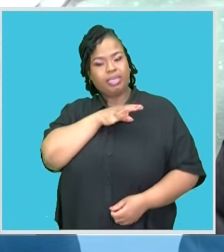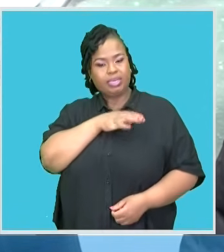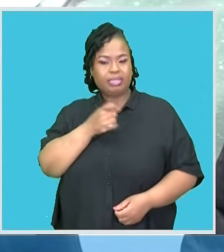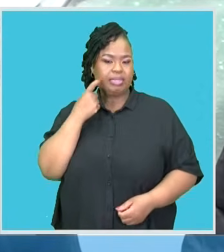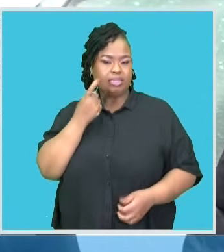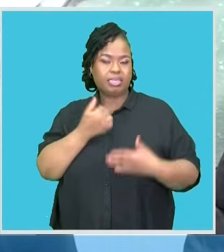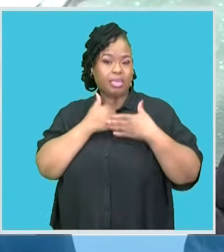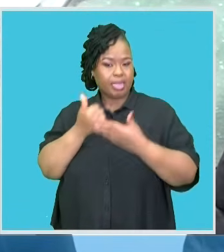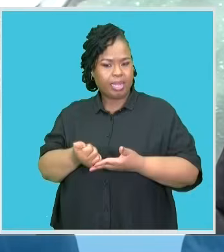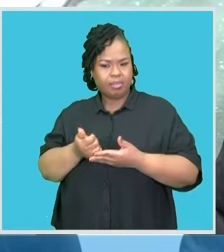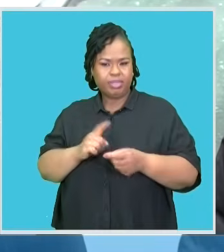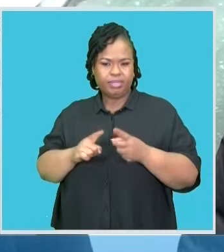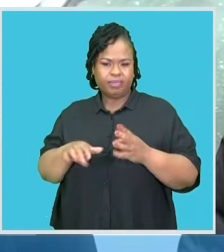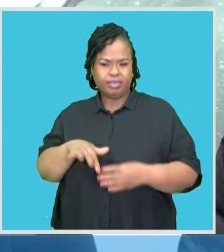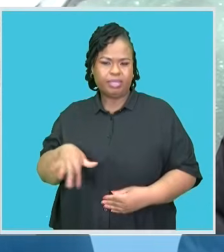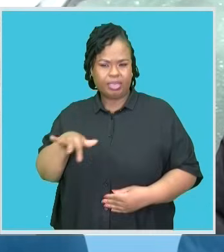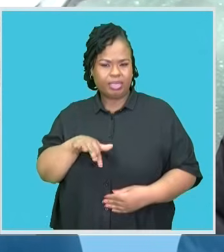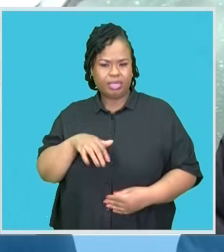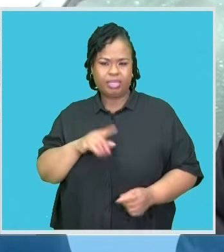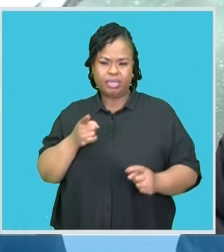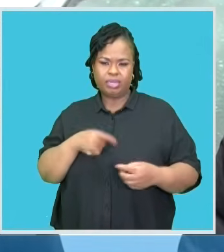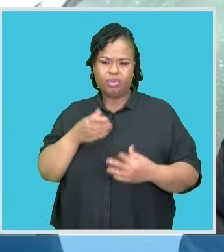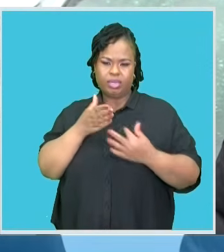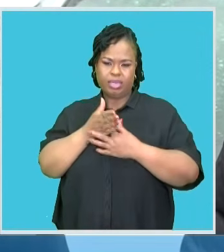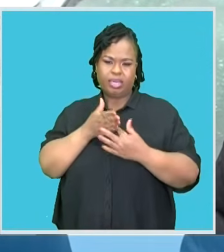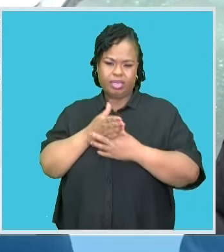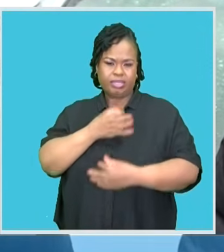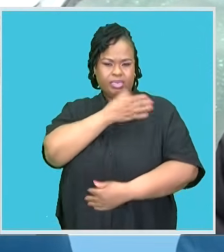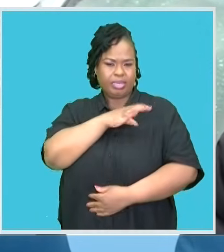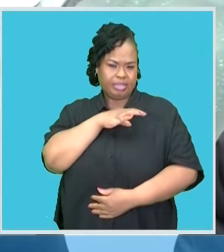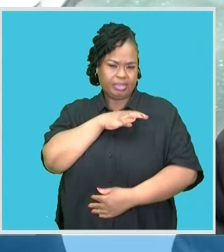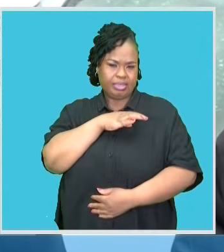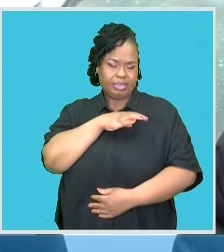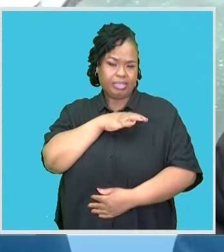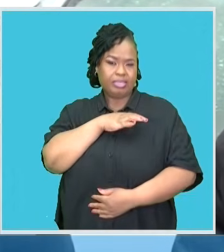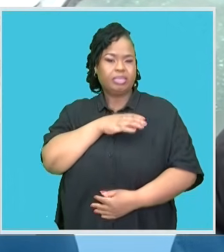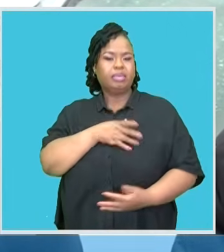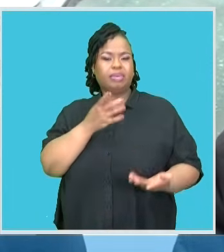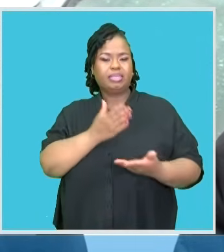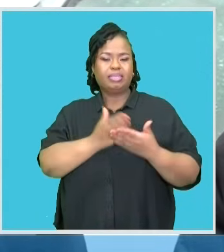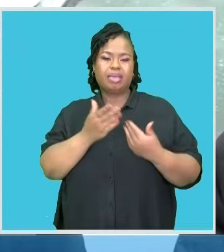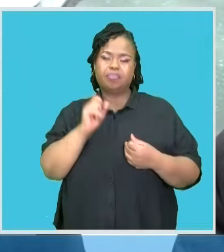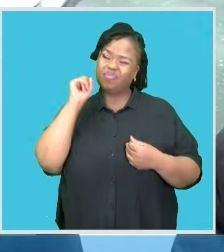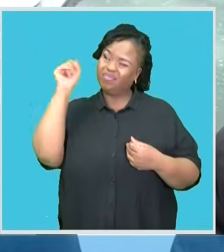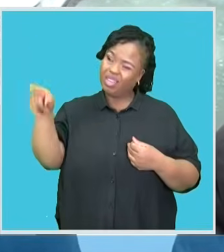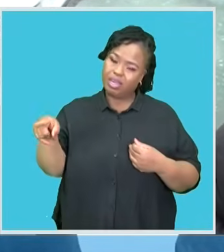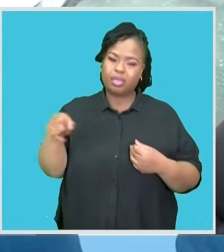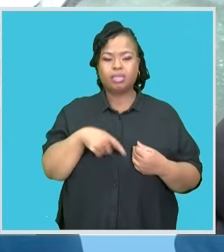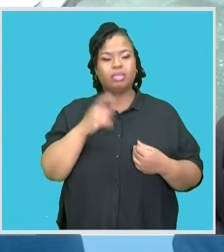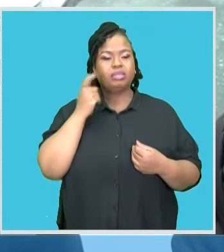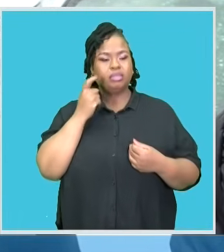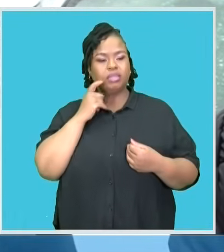ukuthi asebenze ey'ndaweni la i-access yamakliniki ingekho khona duzane, ikakhulu